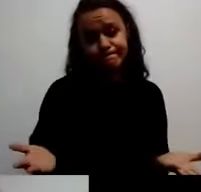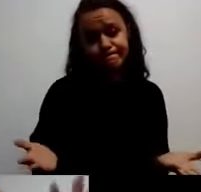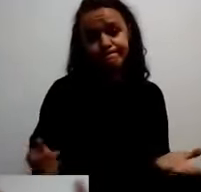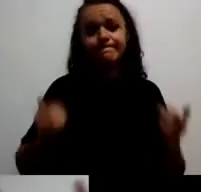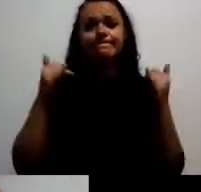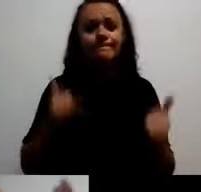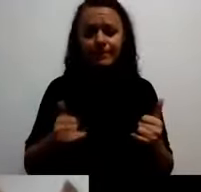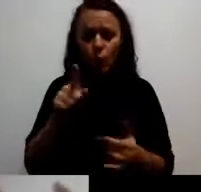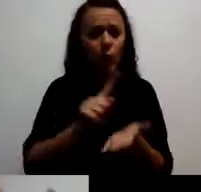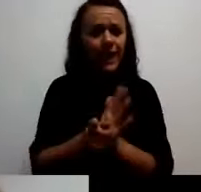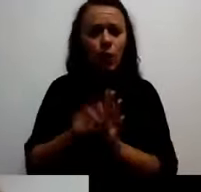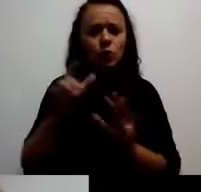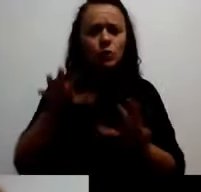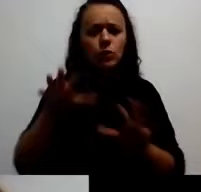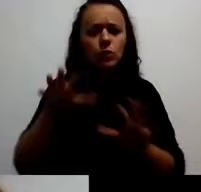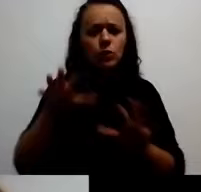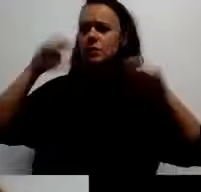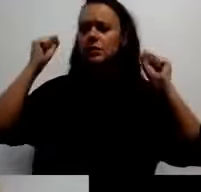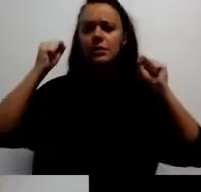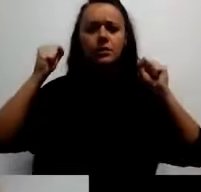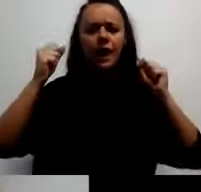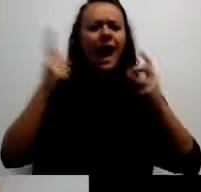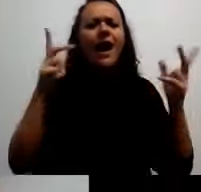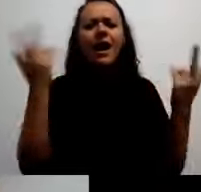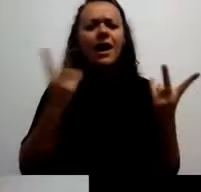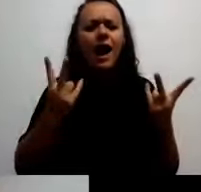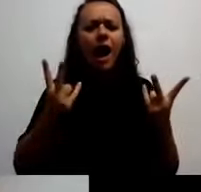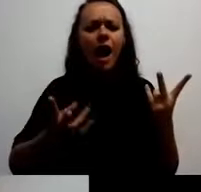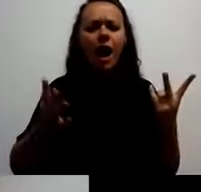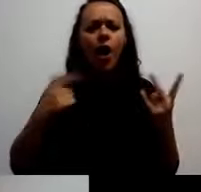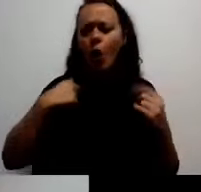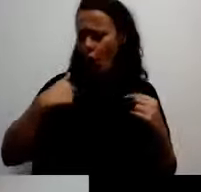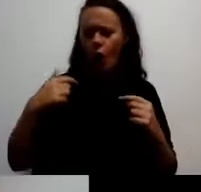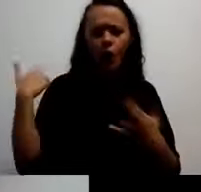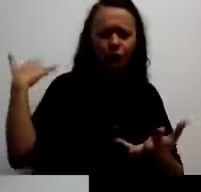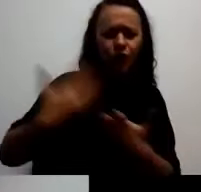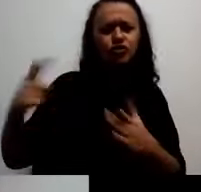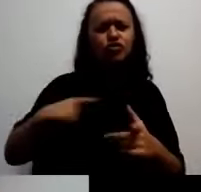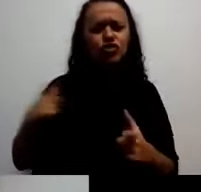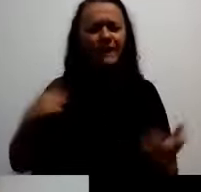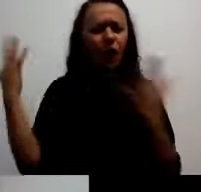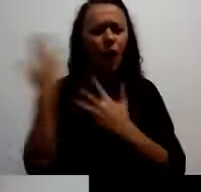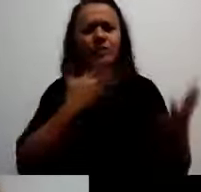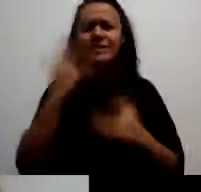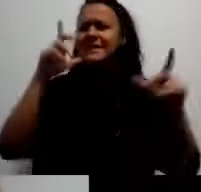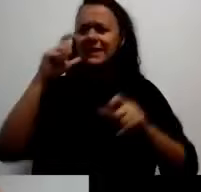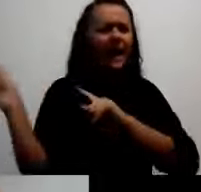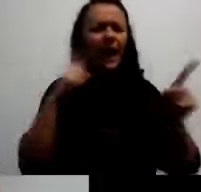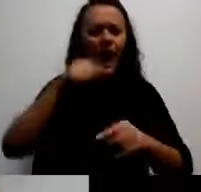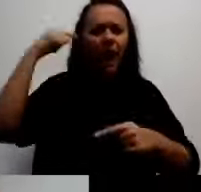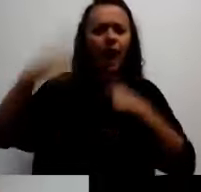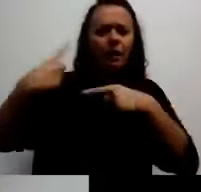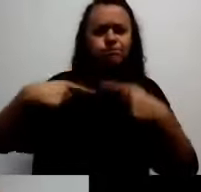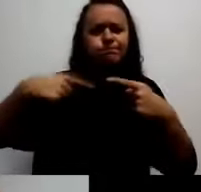tvojim očima prolazi jedino brzinom svetlosti i tvoj život. Da shvatiš da tih 39 godina su